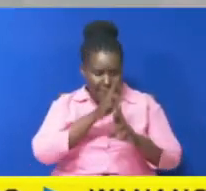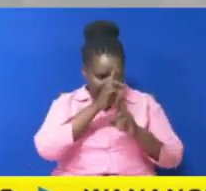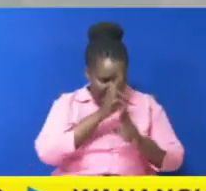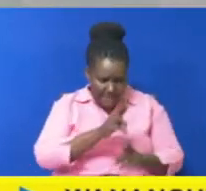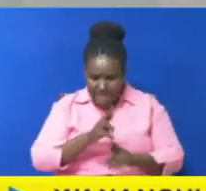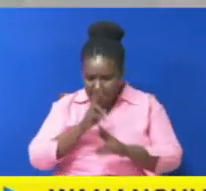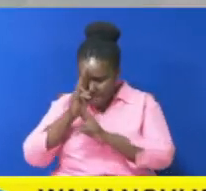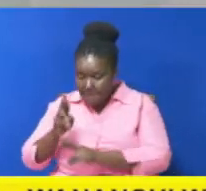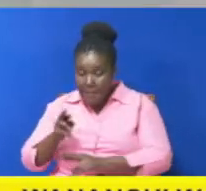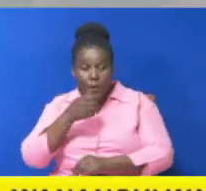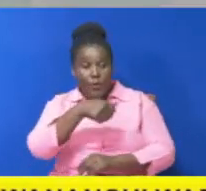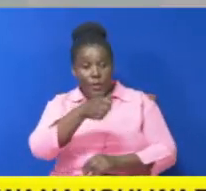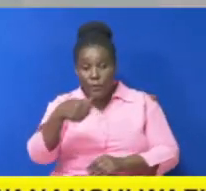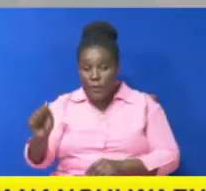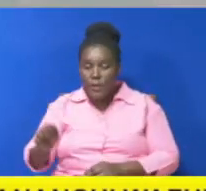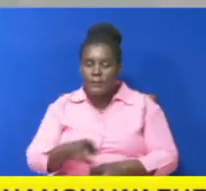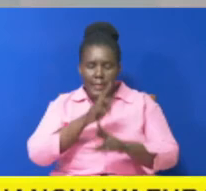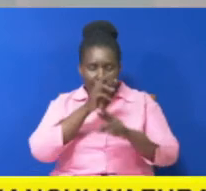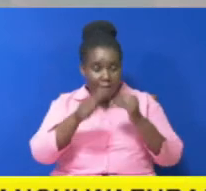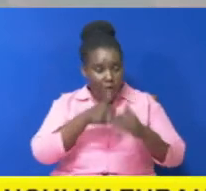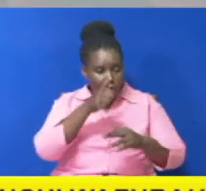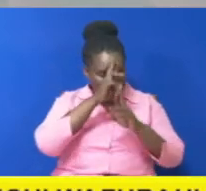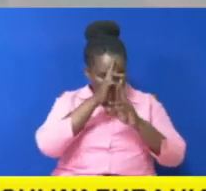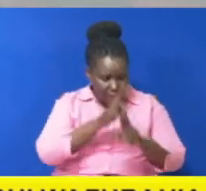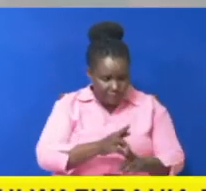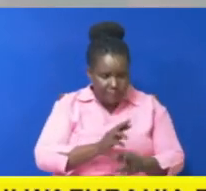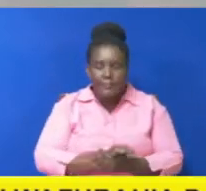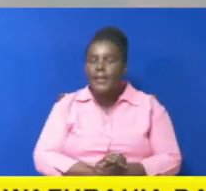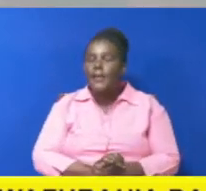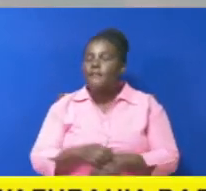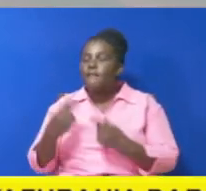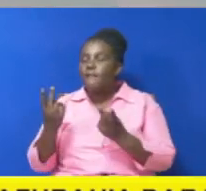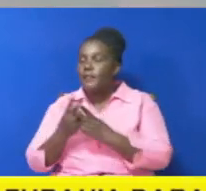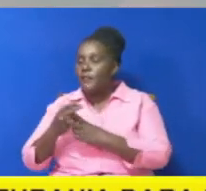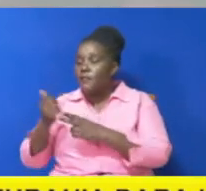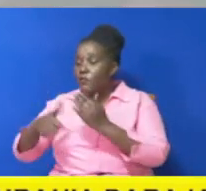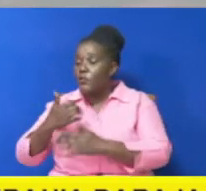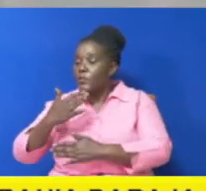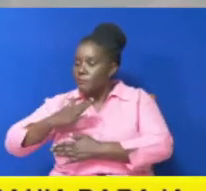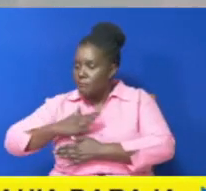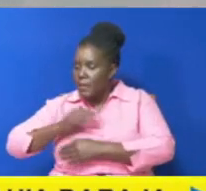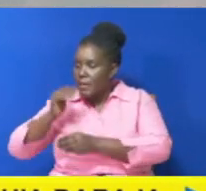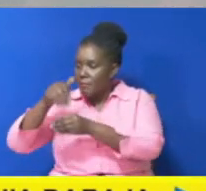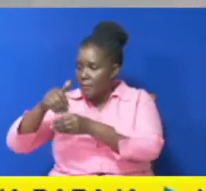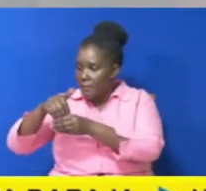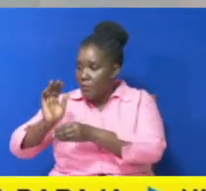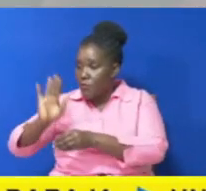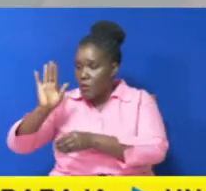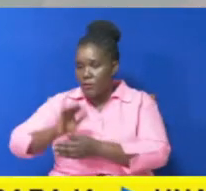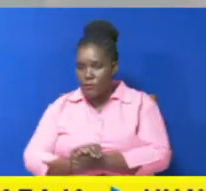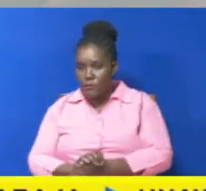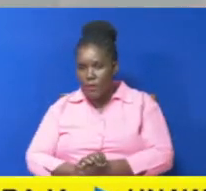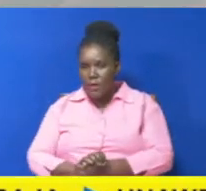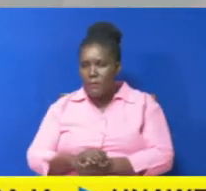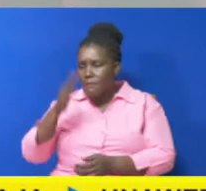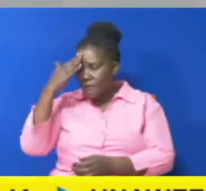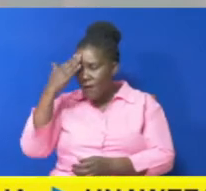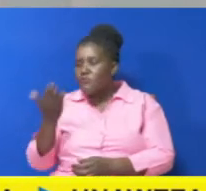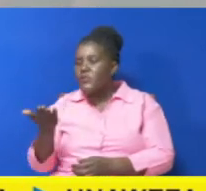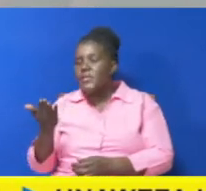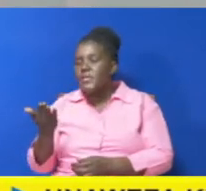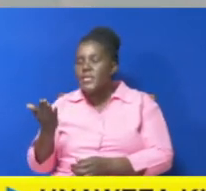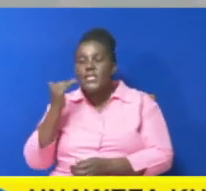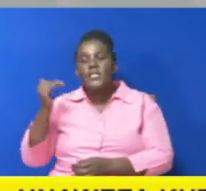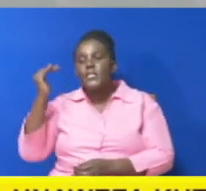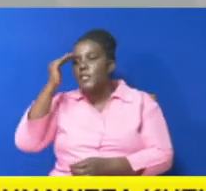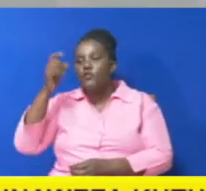kwenye vikundi, tuheshimu viongozi wetu, viongozi pia watu wapende wana vikundi, wajue kwamba wao wamepewa dhamana ya